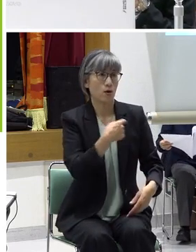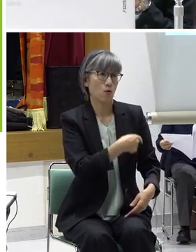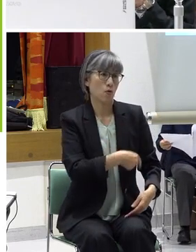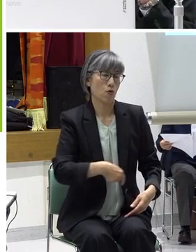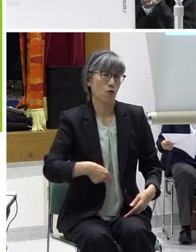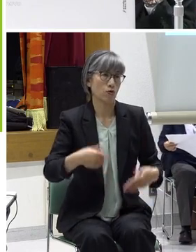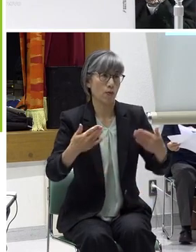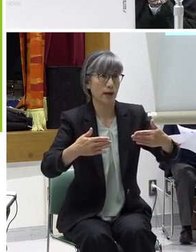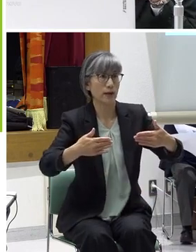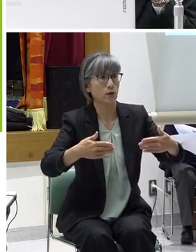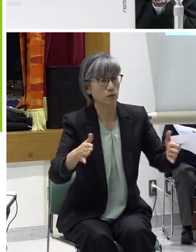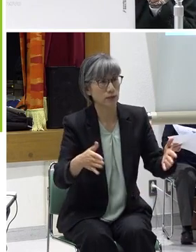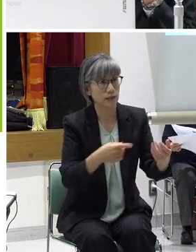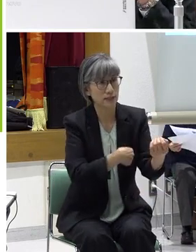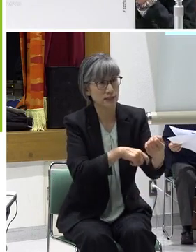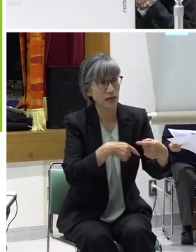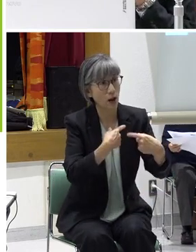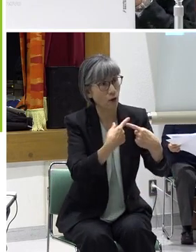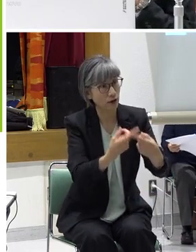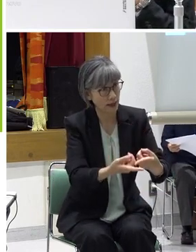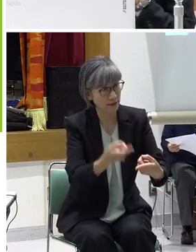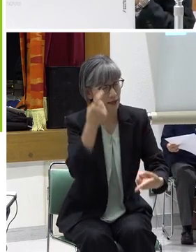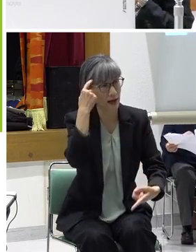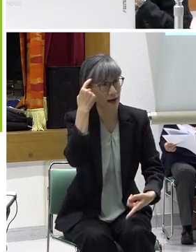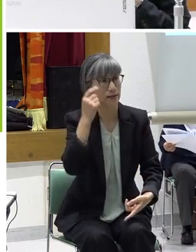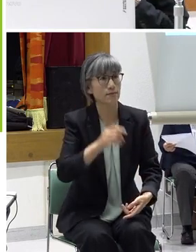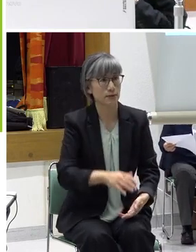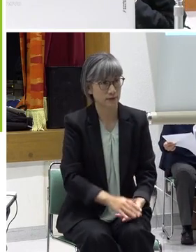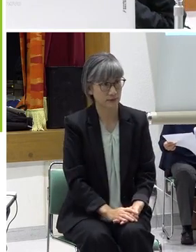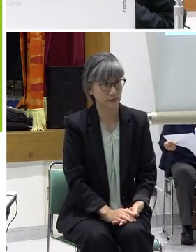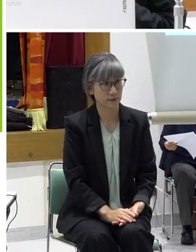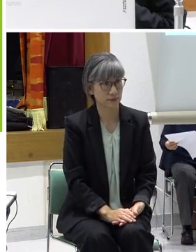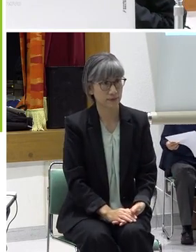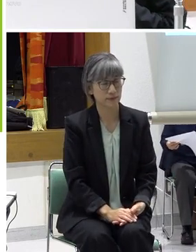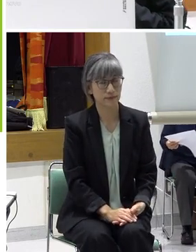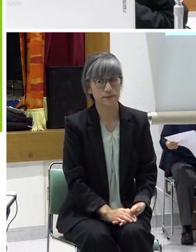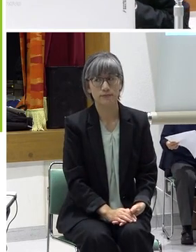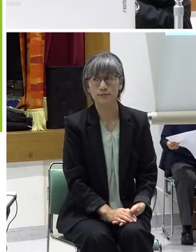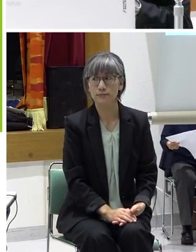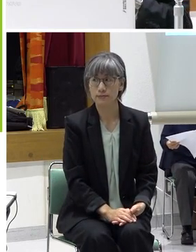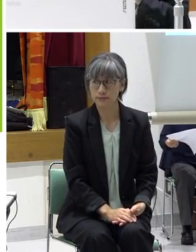リーに力を入れていこうと考えております。